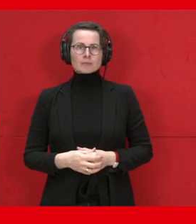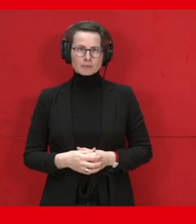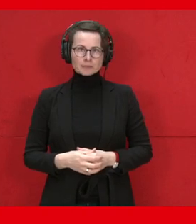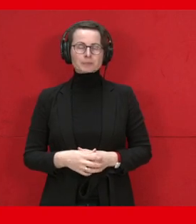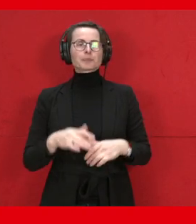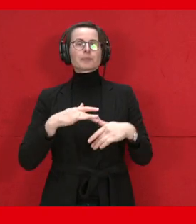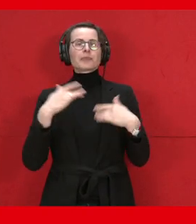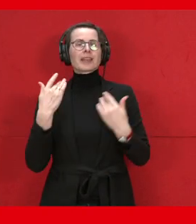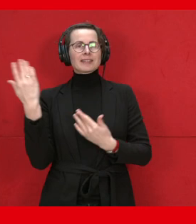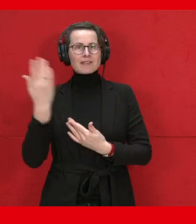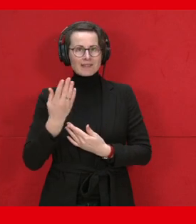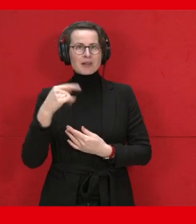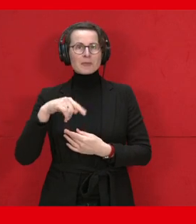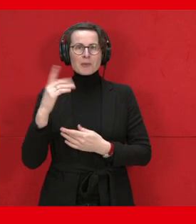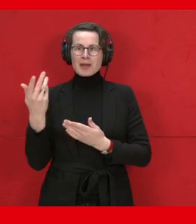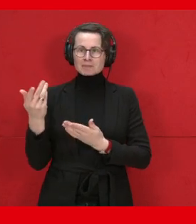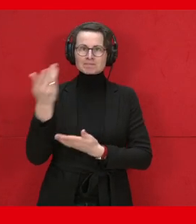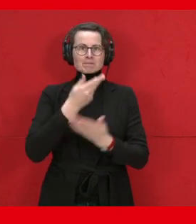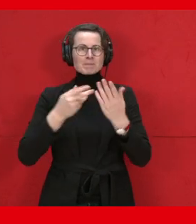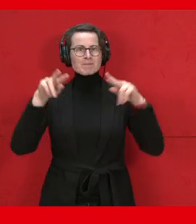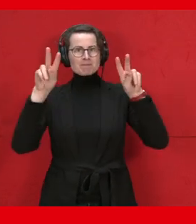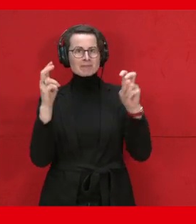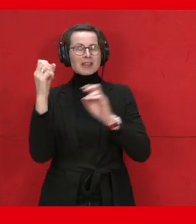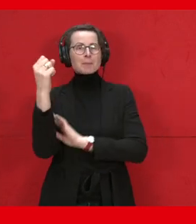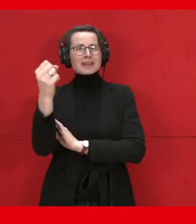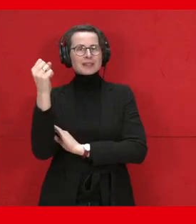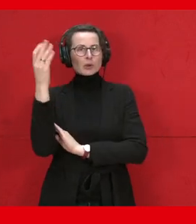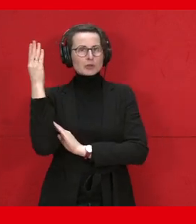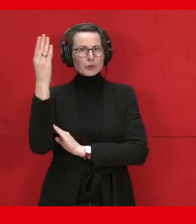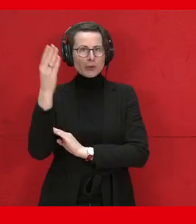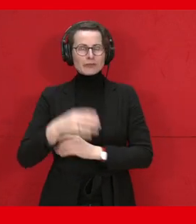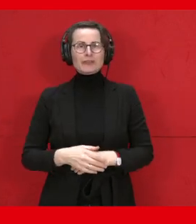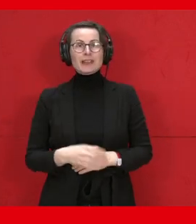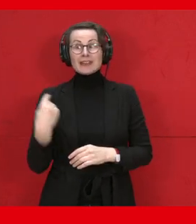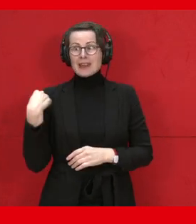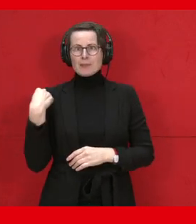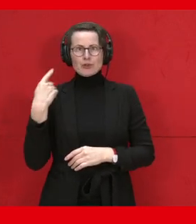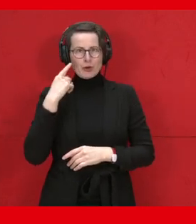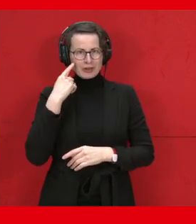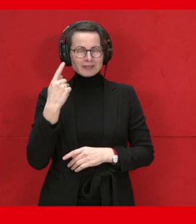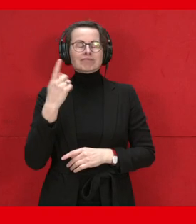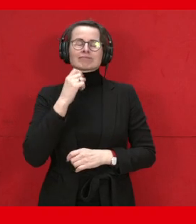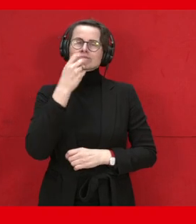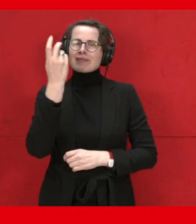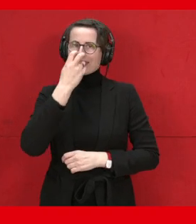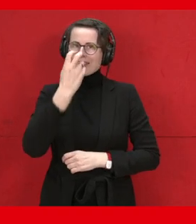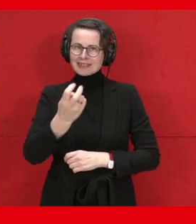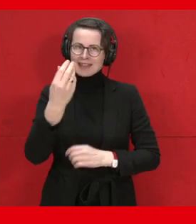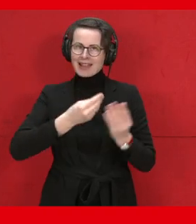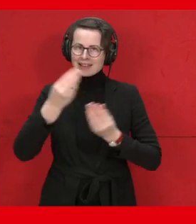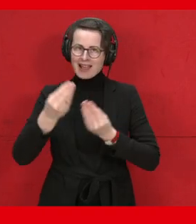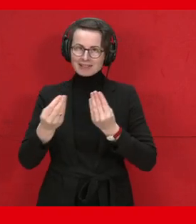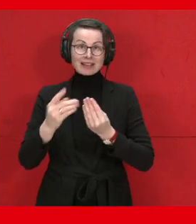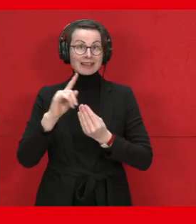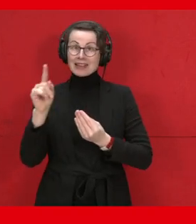Ja, herzlich willkommen nochmal zum Talk Mission Zukunft. Und wir haben es eben schon angedeutet, Olaf Scholz, wir haben uns natürlich ein paar Gäste geladen, die nicht